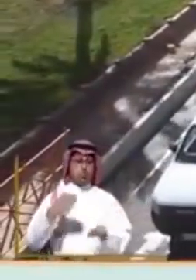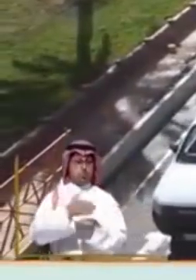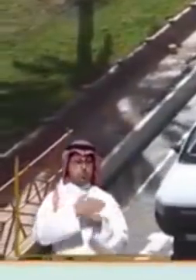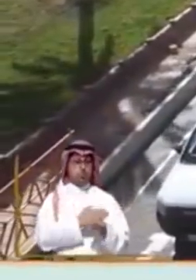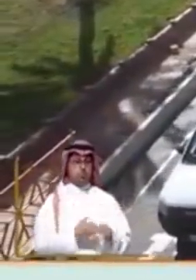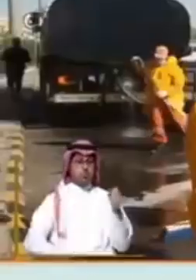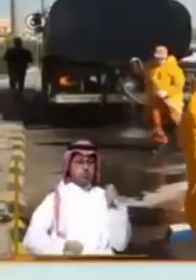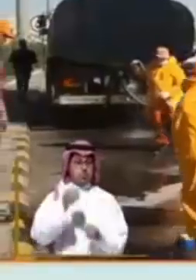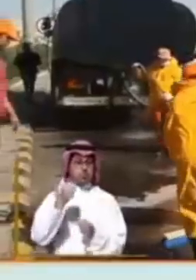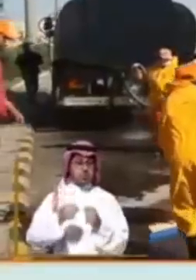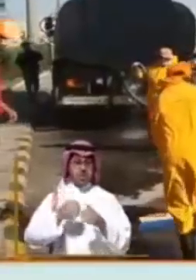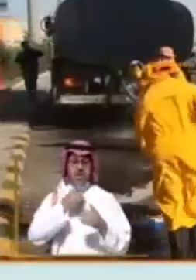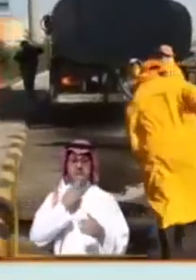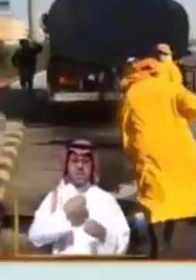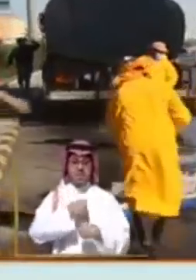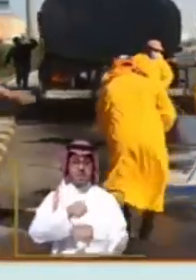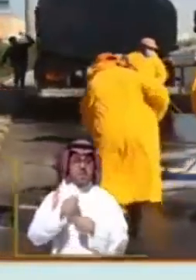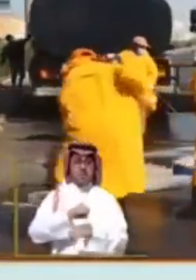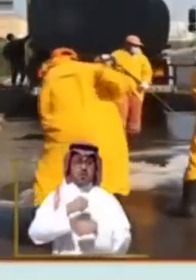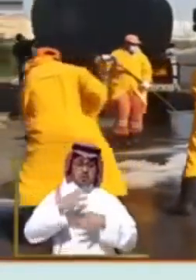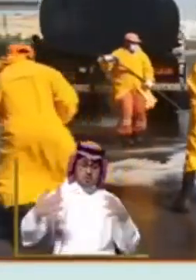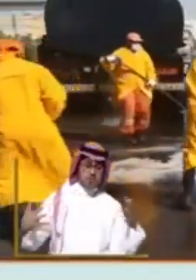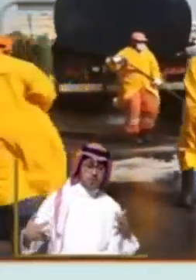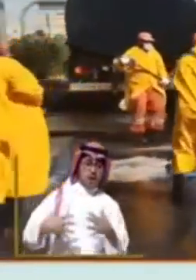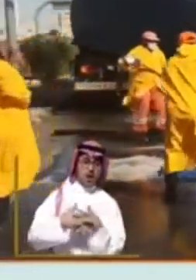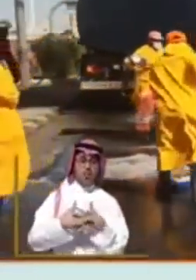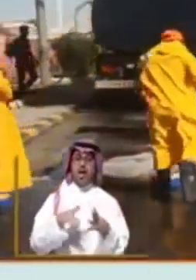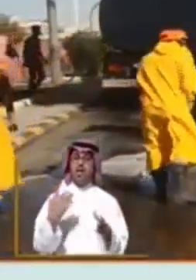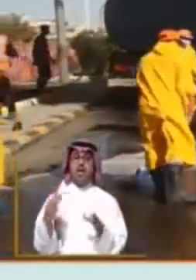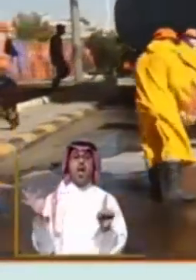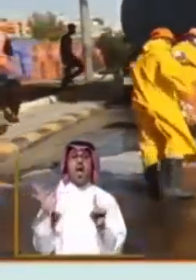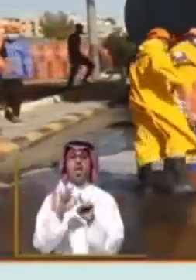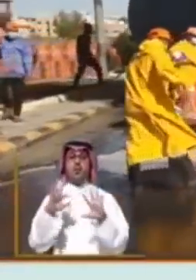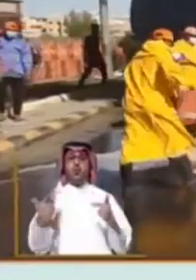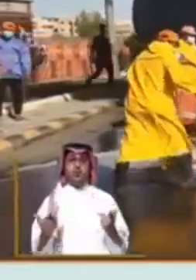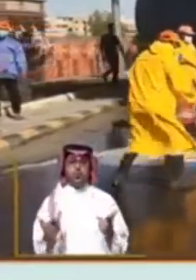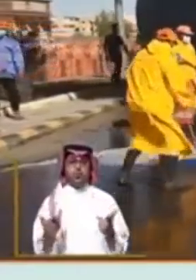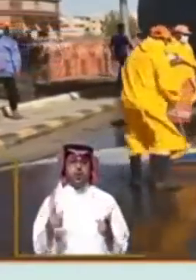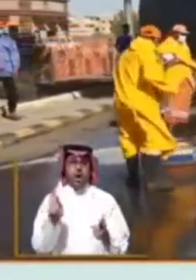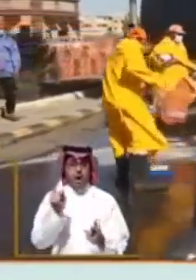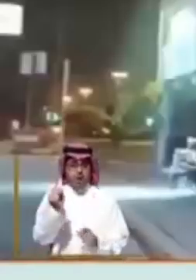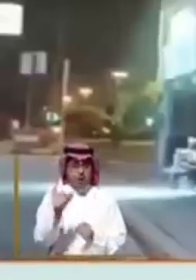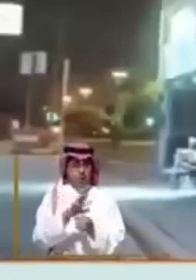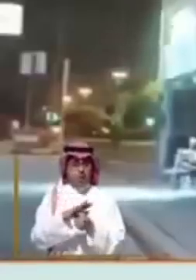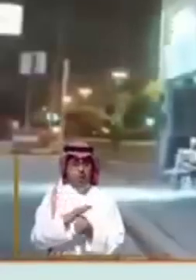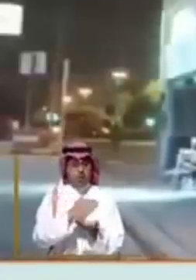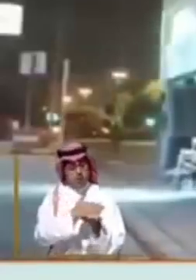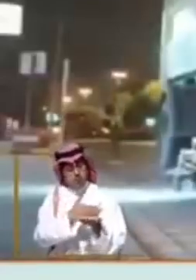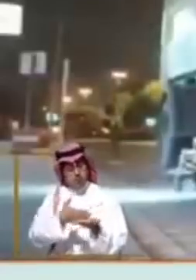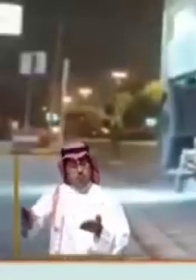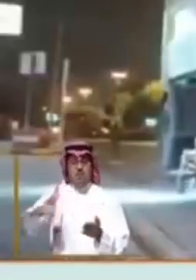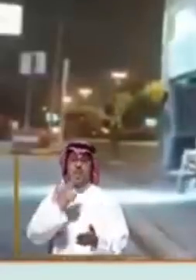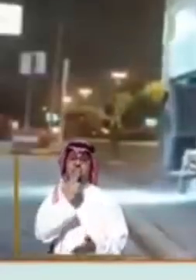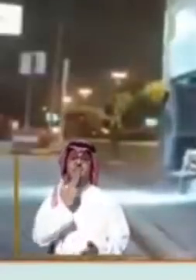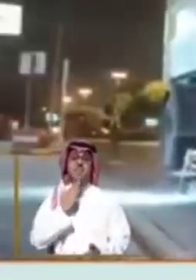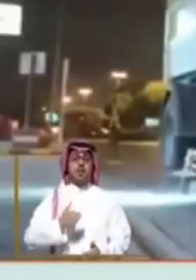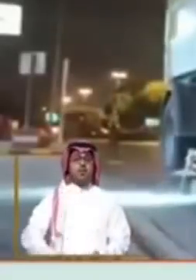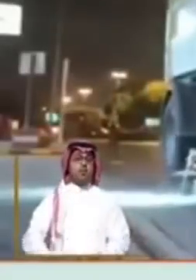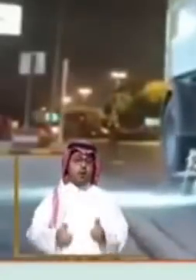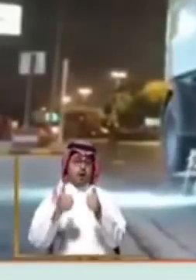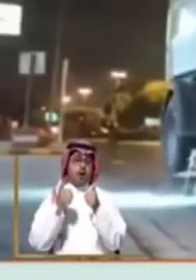على المنشآت التجارية لمتابعة تطبيق الاشتراطات الصحية والإجراءات الاحترازية التي اتخذتها